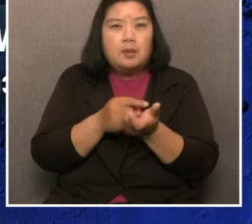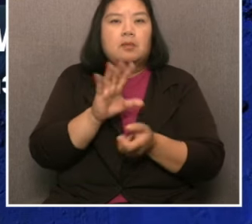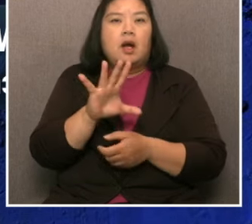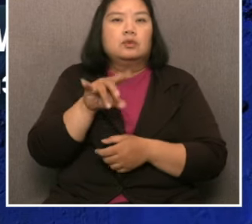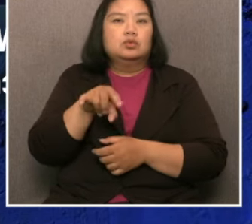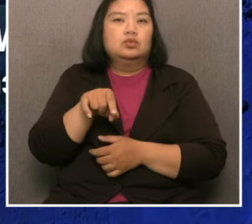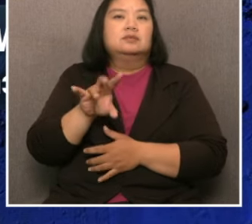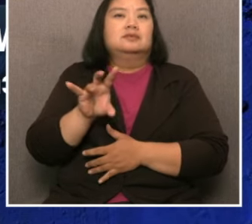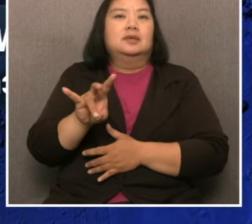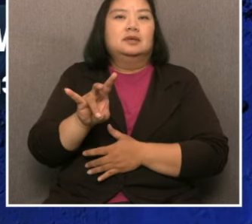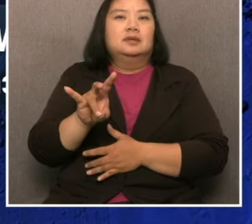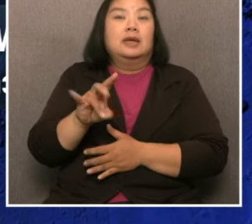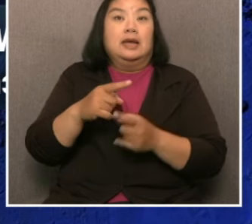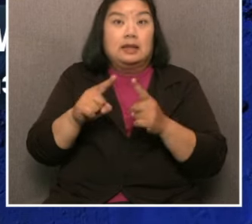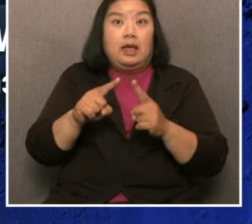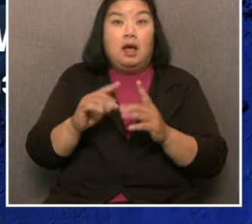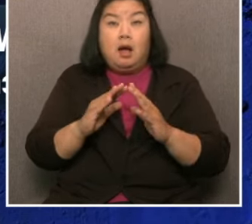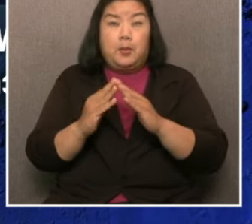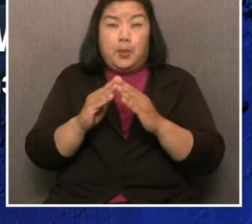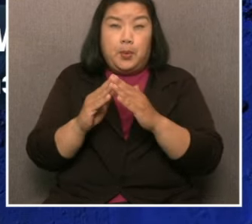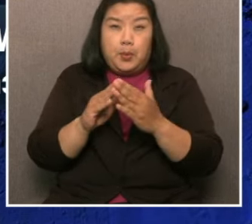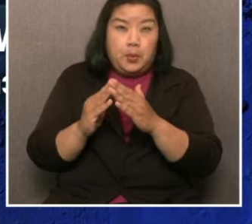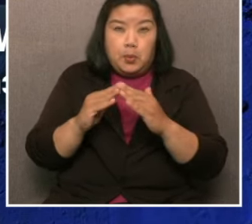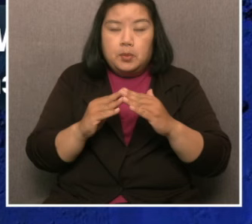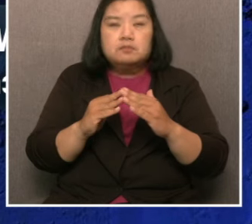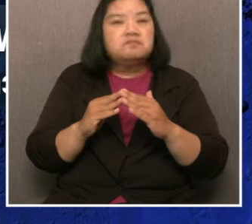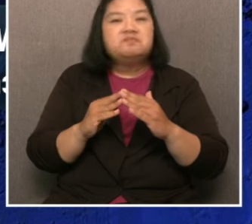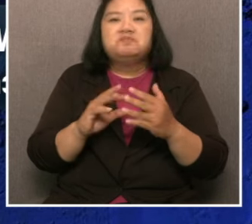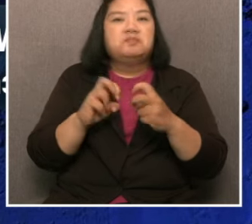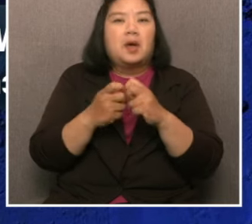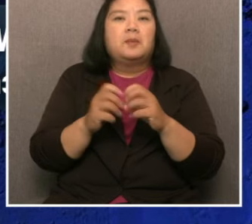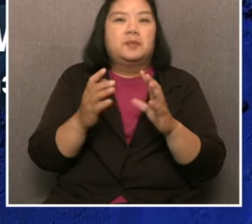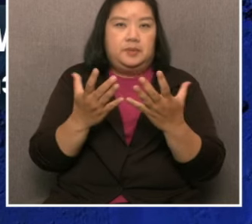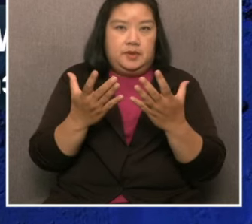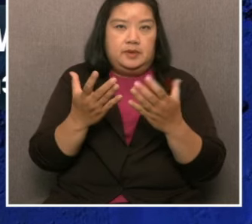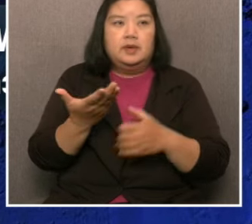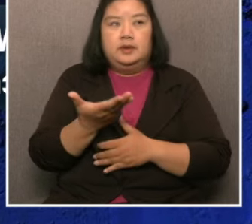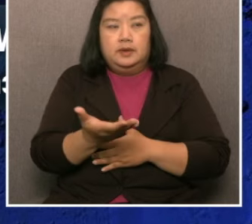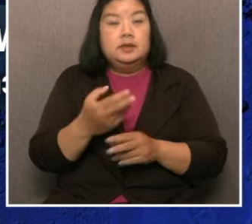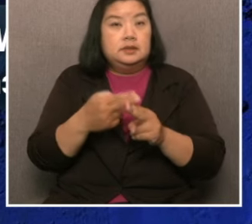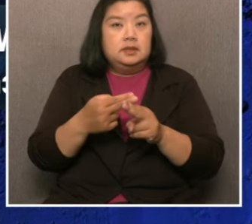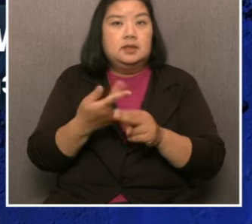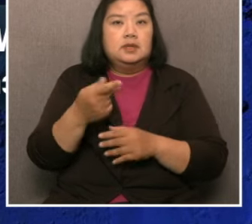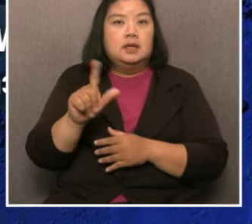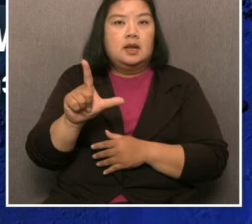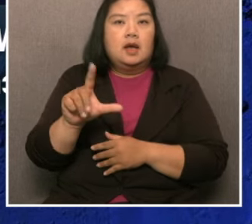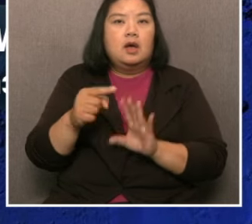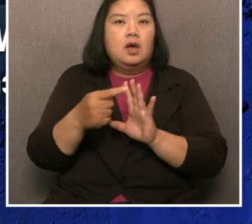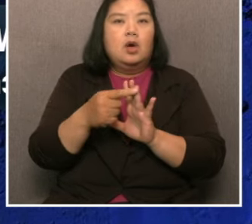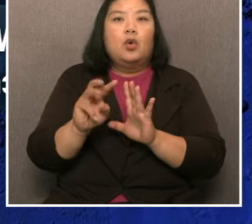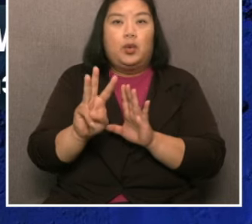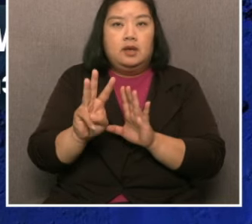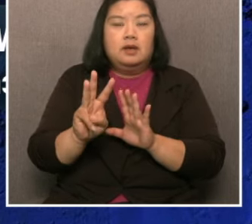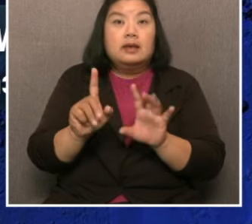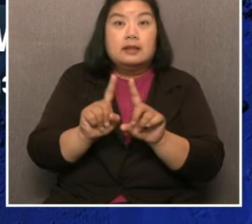กระทบที่ชัดเจนต่อภูเขาไฟาวาหรือคิวขออภัยค่ะคิลาเวที่อยู่ใกล้เคียงกันแต่คาดการณ์